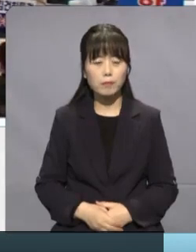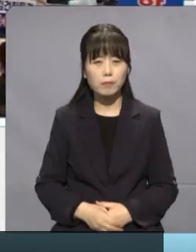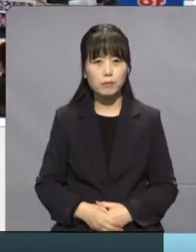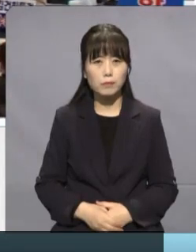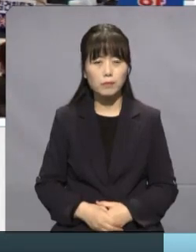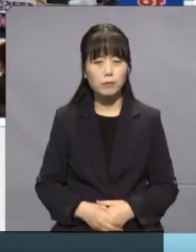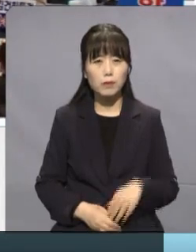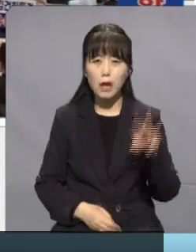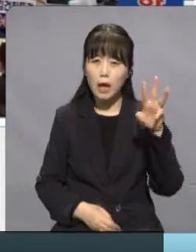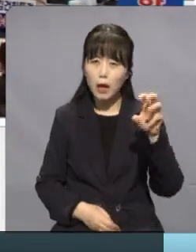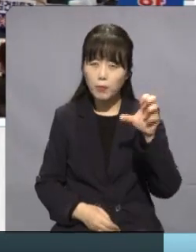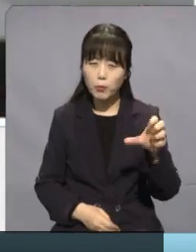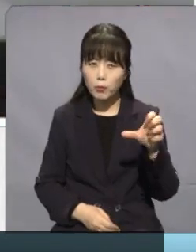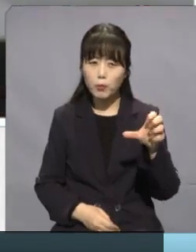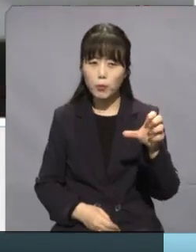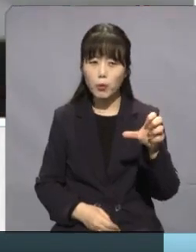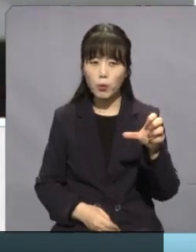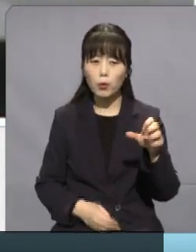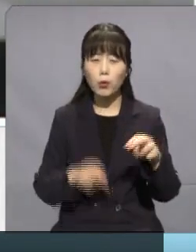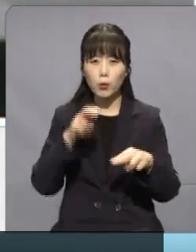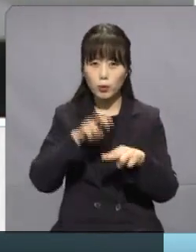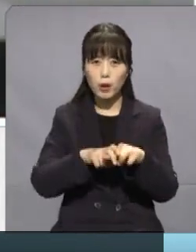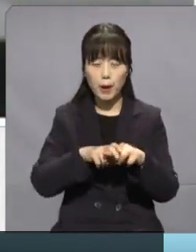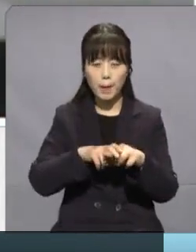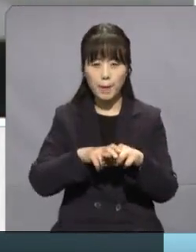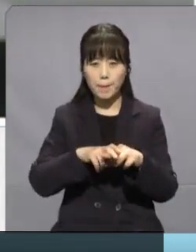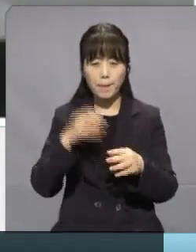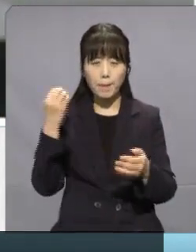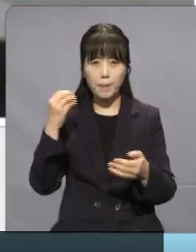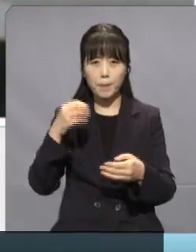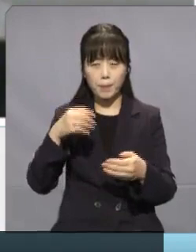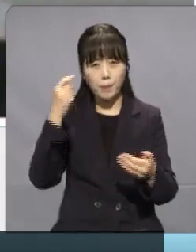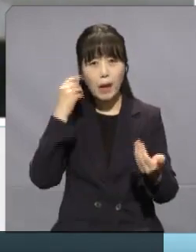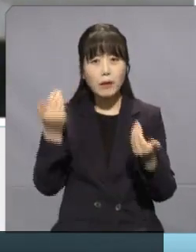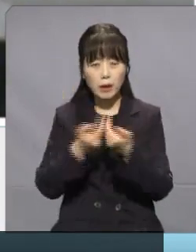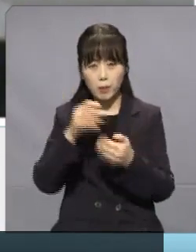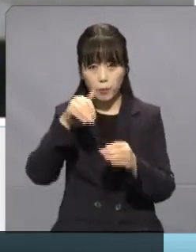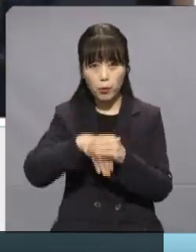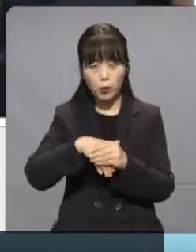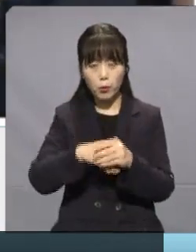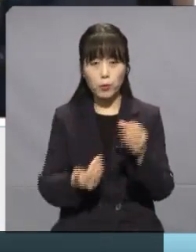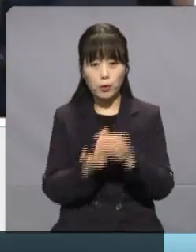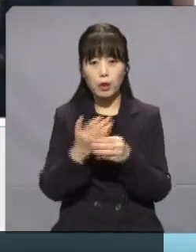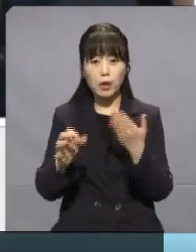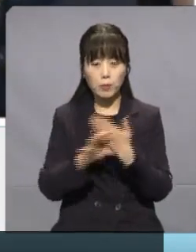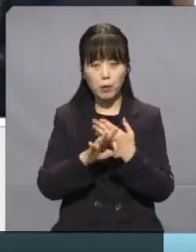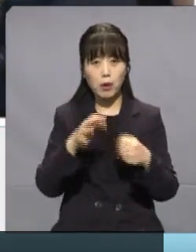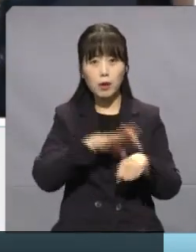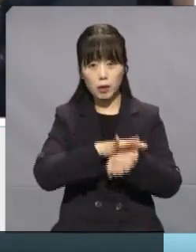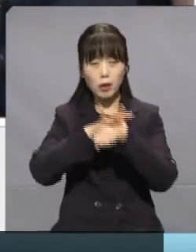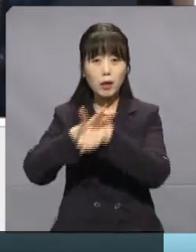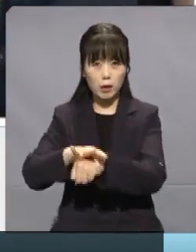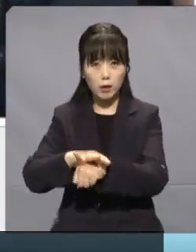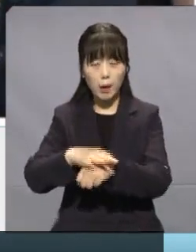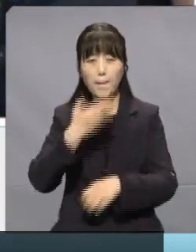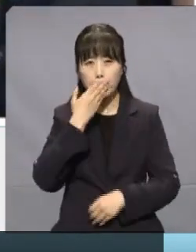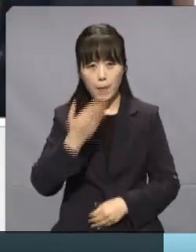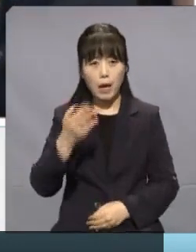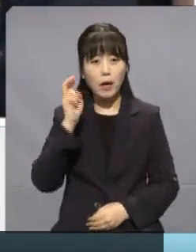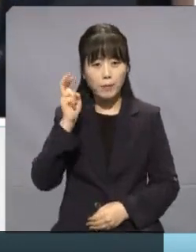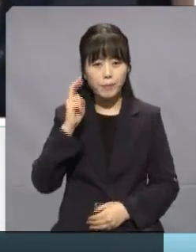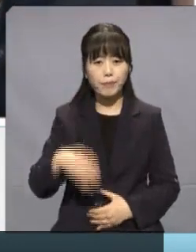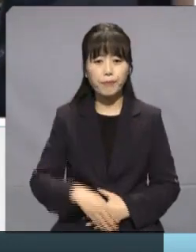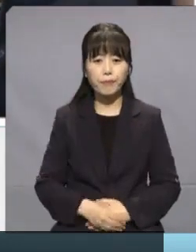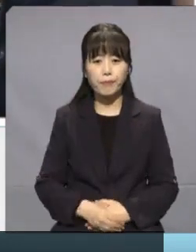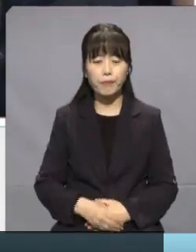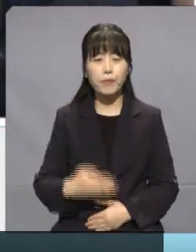계산해 보면 한 30 한 50만 바람표가 생기면 이재명 체포 동기가 이루어질 것이다 이런